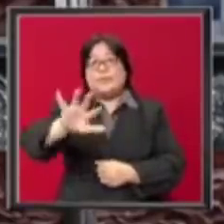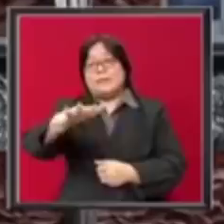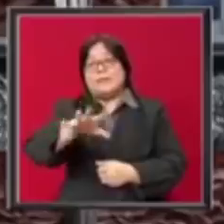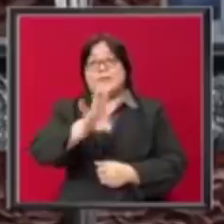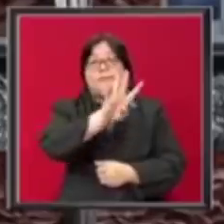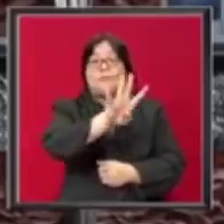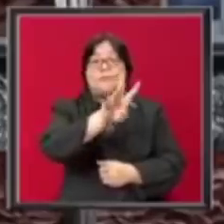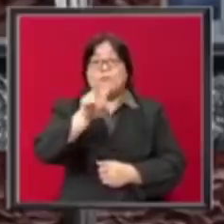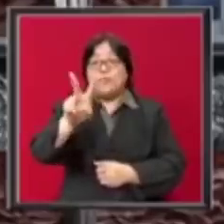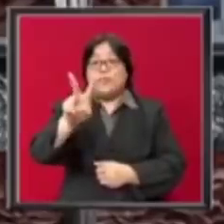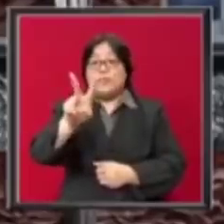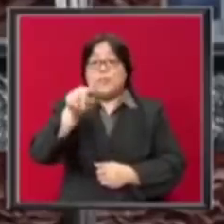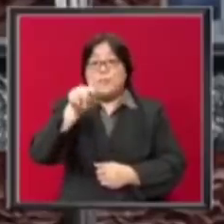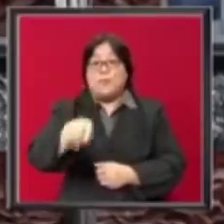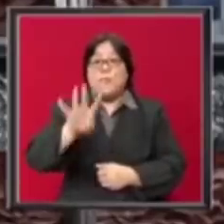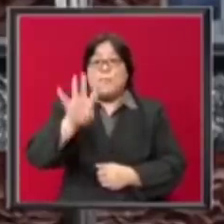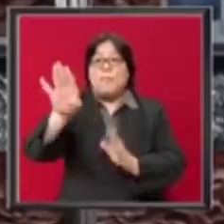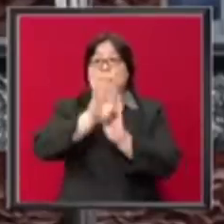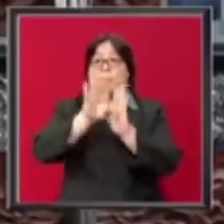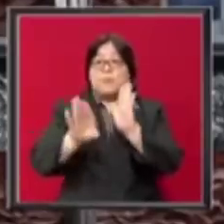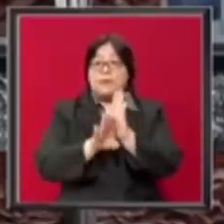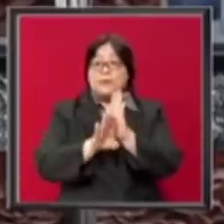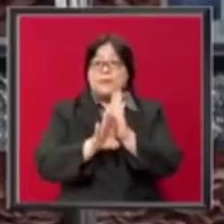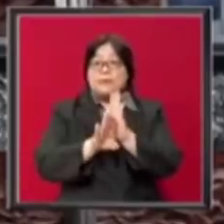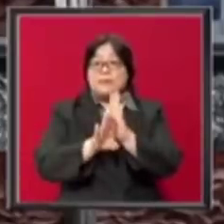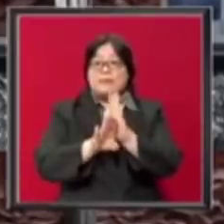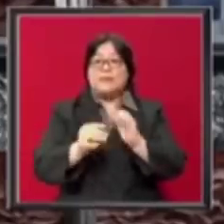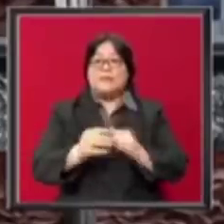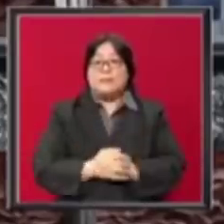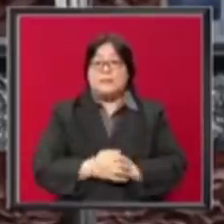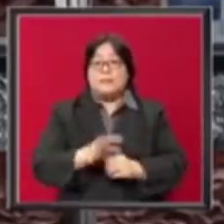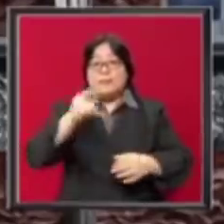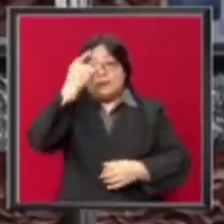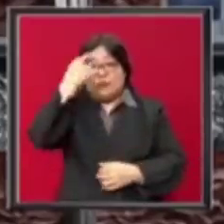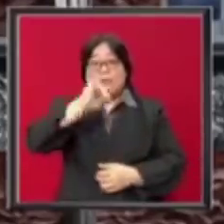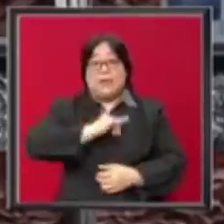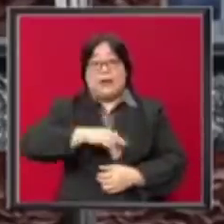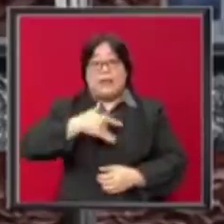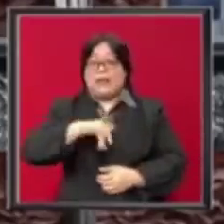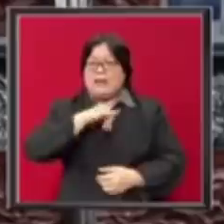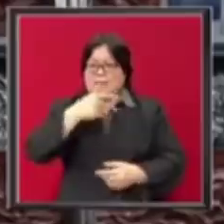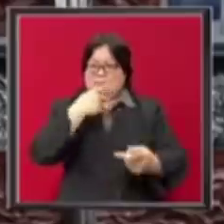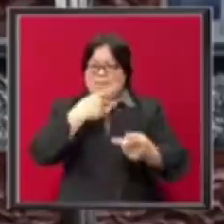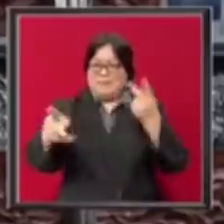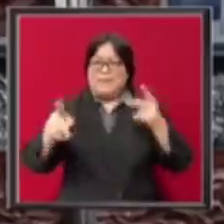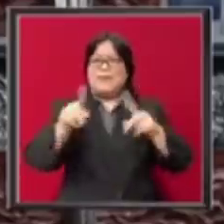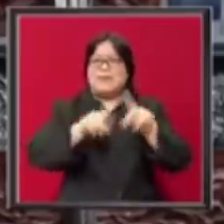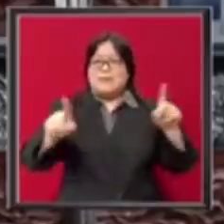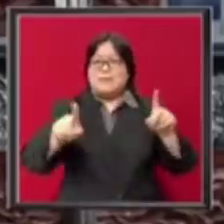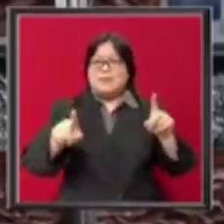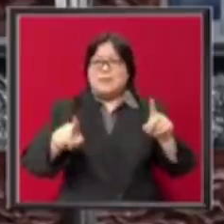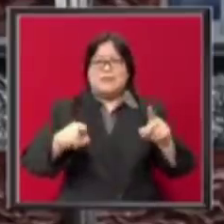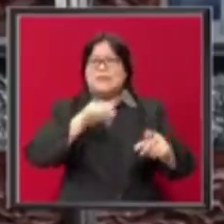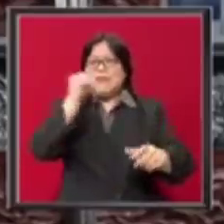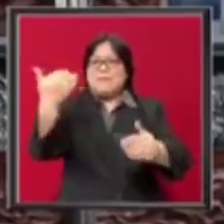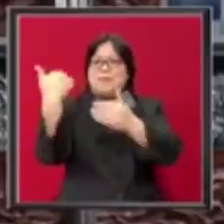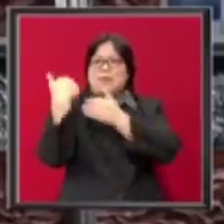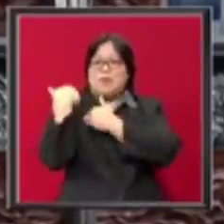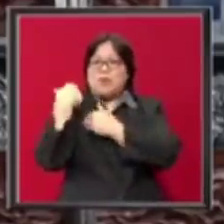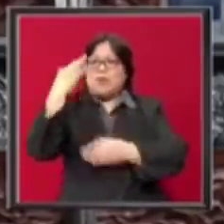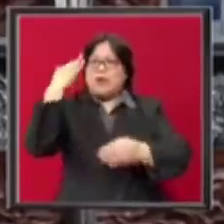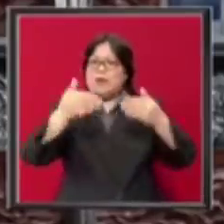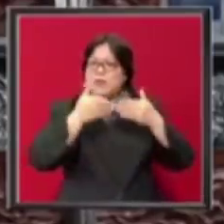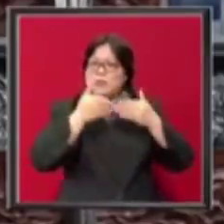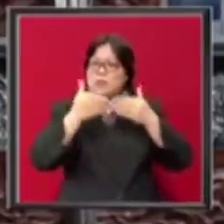sekitar 42.4 bilion pada hemat saya, bukan saja tidak mensabah tapi tidak bertanggungjawab